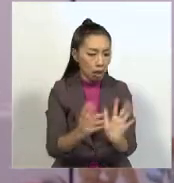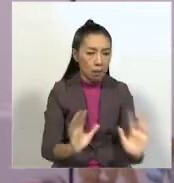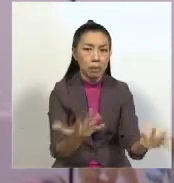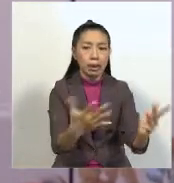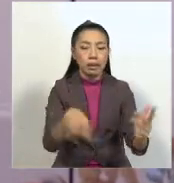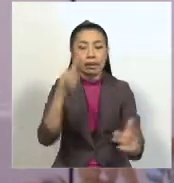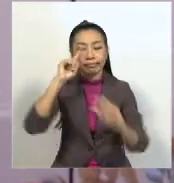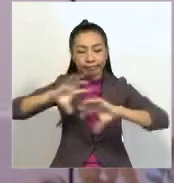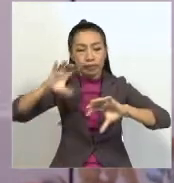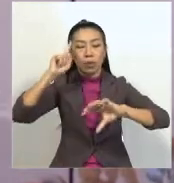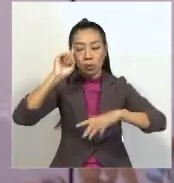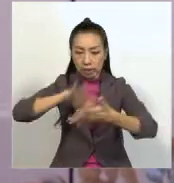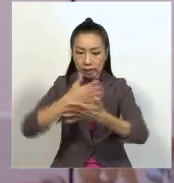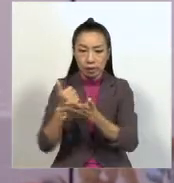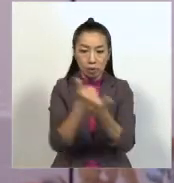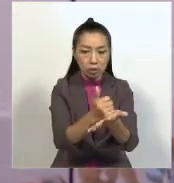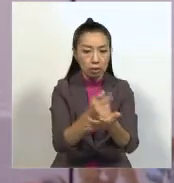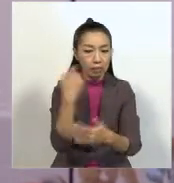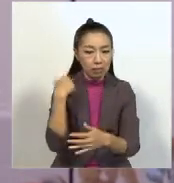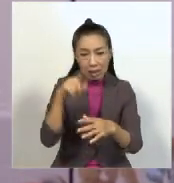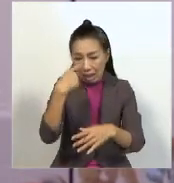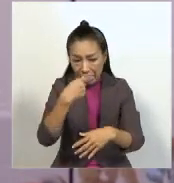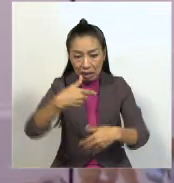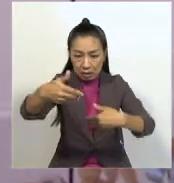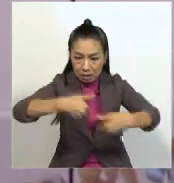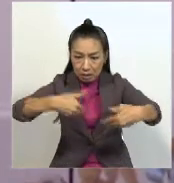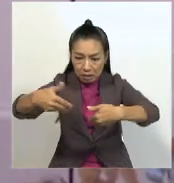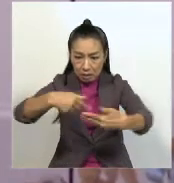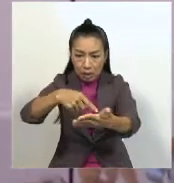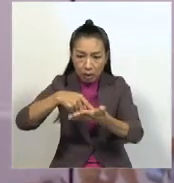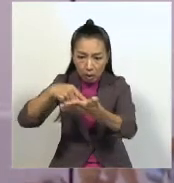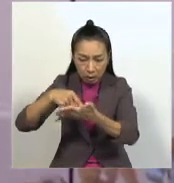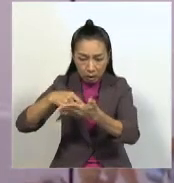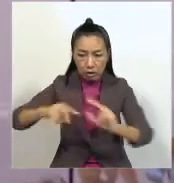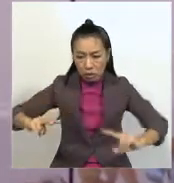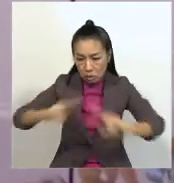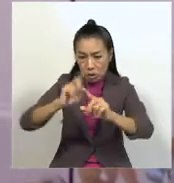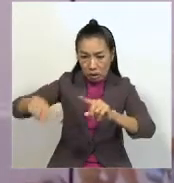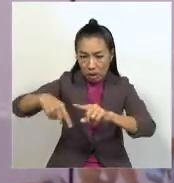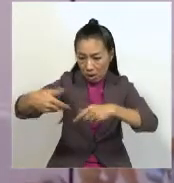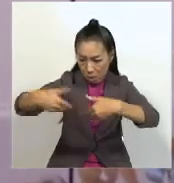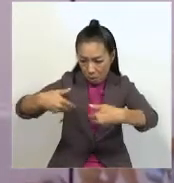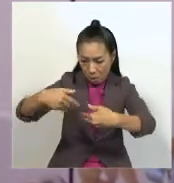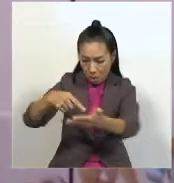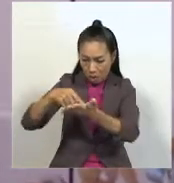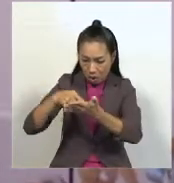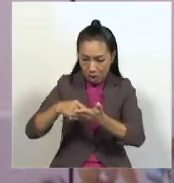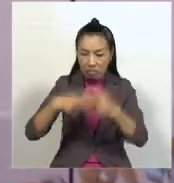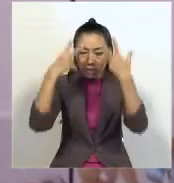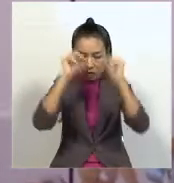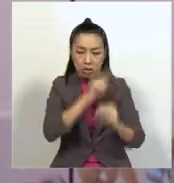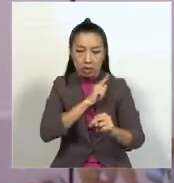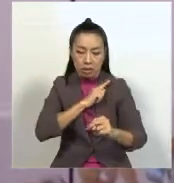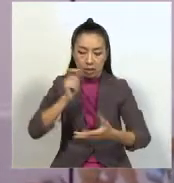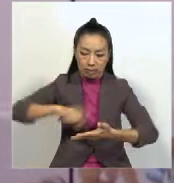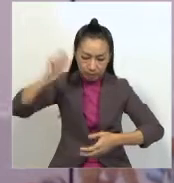เพราะฉะนั้นทุกอย่างเนี่ยไม่ว่าจะใครเสนออะไรมารัฐบาลไม่ว่าจะอะไรกระทรวงไหนเสนอมาทั้งหมดเนี่ยนายกเคาะทั้งหมด